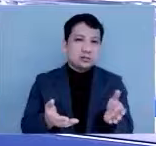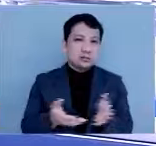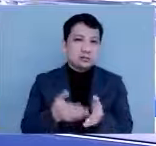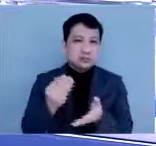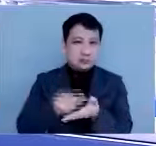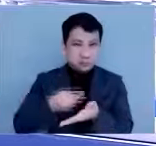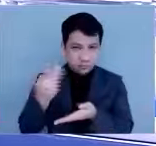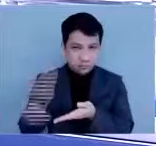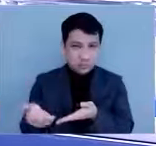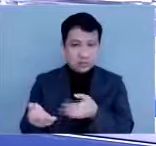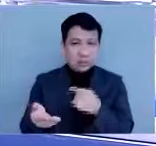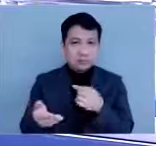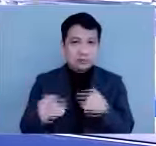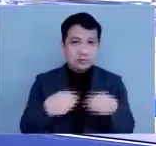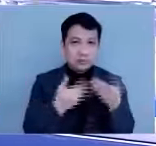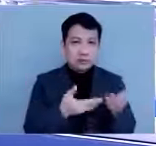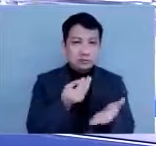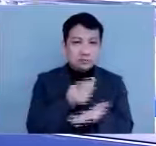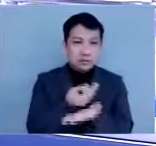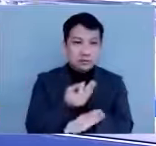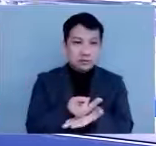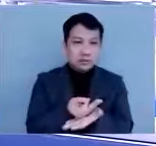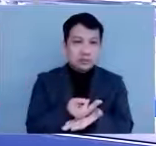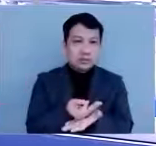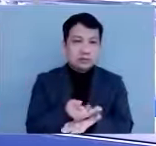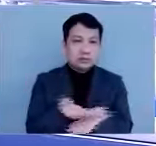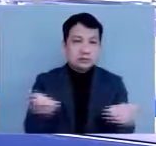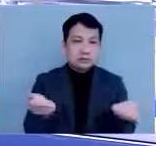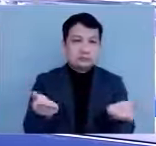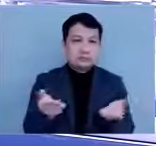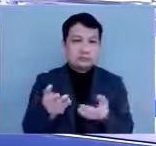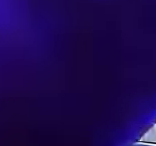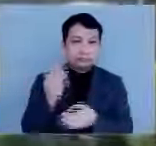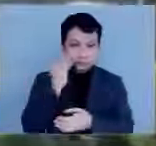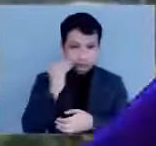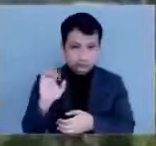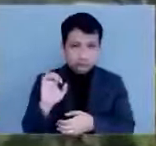May buwelta naman sila yan. Nasa frontline ng balitang yan, Marian Enriquez.